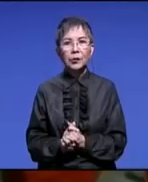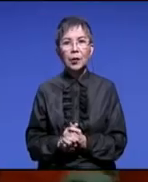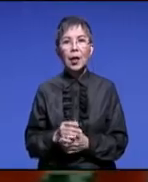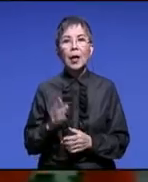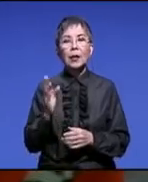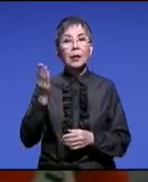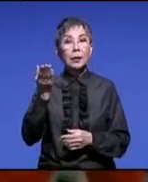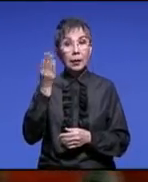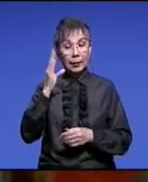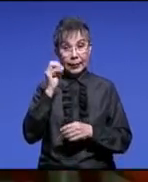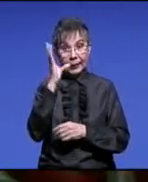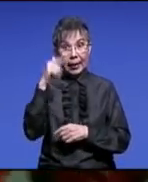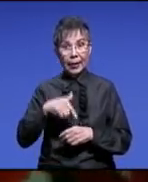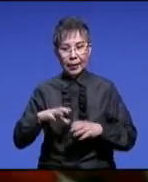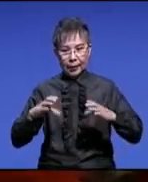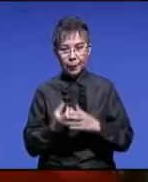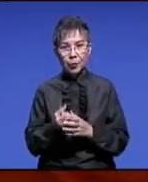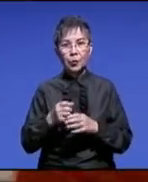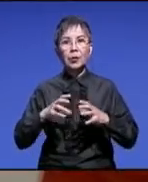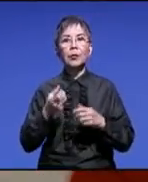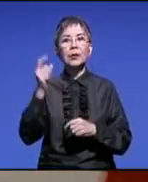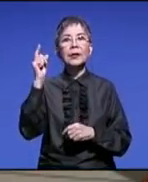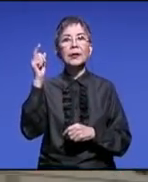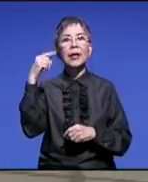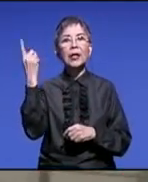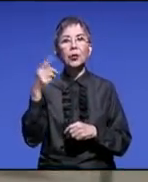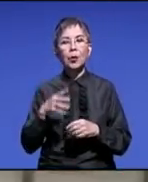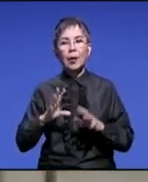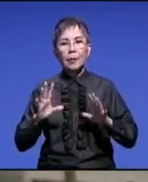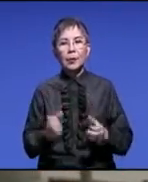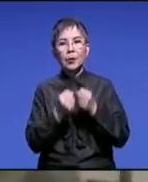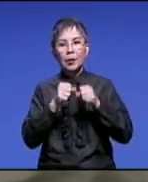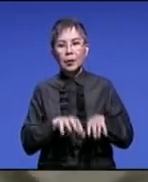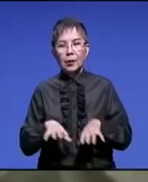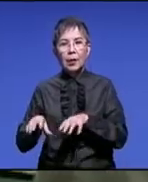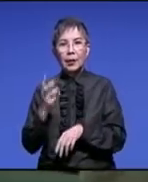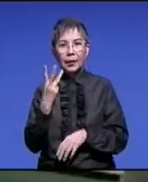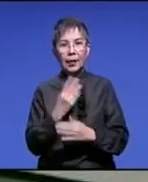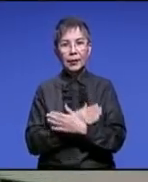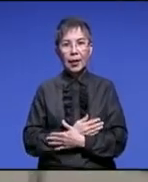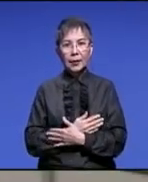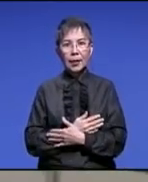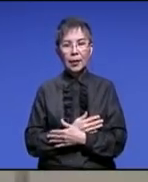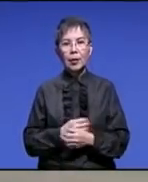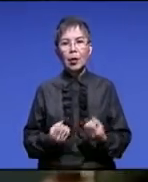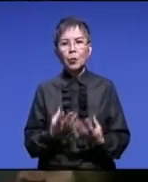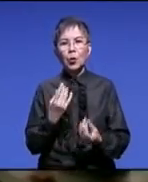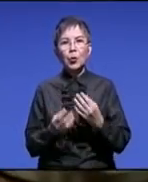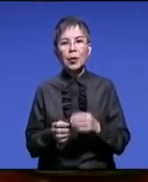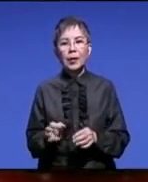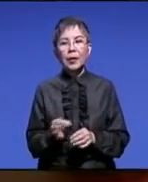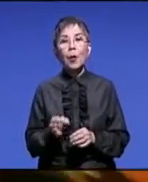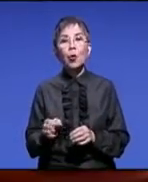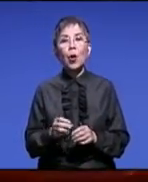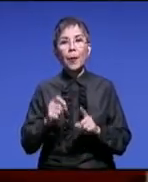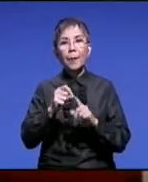Selasa siang tadi, tim Basarnas Jakarta mengevakuasi tiga jenazah ABK kapal motor Riki Baru yang terbakar di sebelah timur Pulau Peniki,